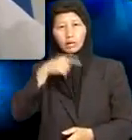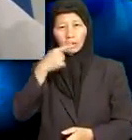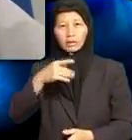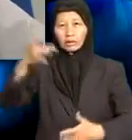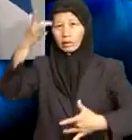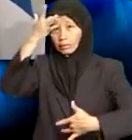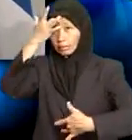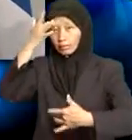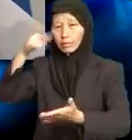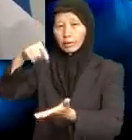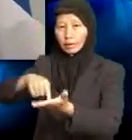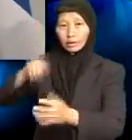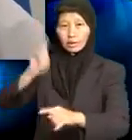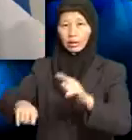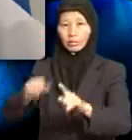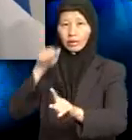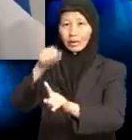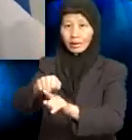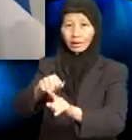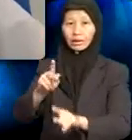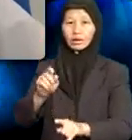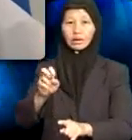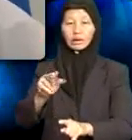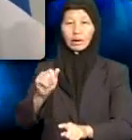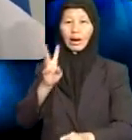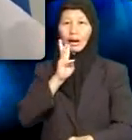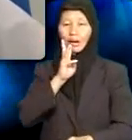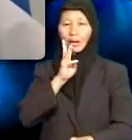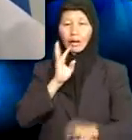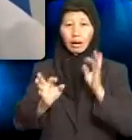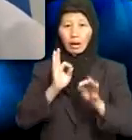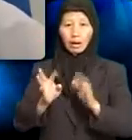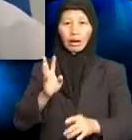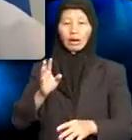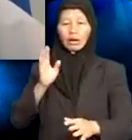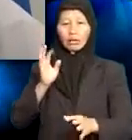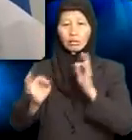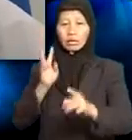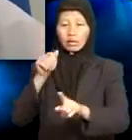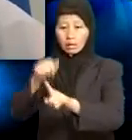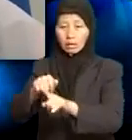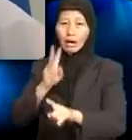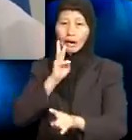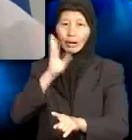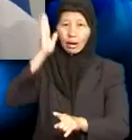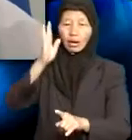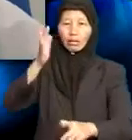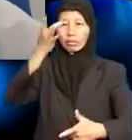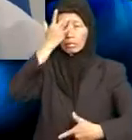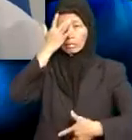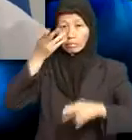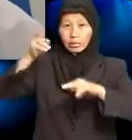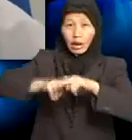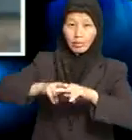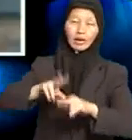penyakit ini tak boleh kena air, sekiranya dia berwuduk akan menyebabkan penyakit itu lebih teruk. Tapi cuma